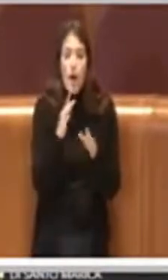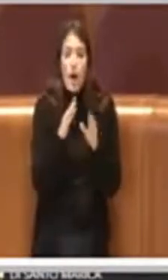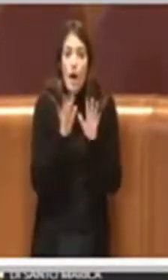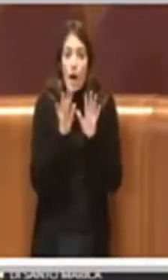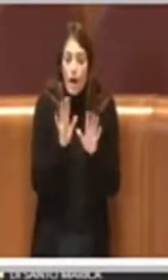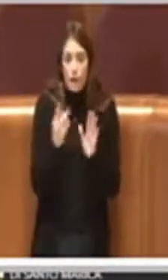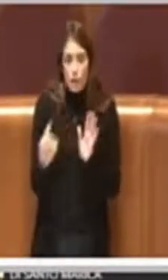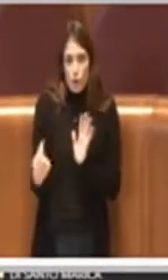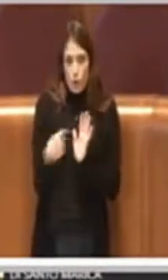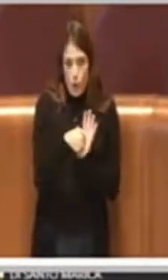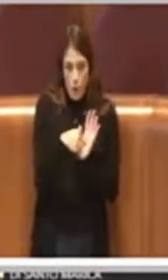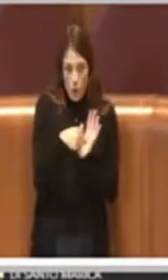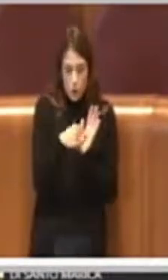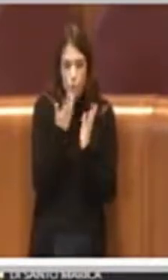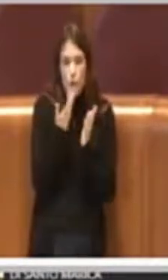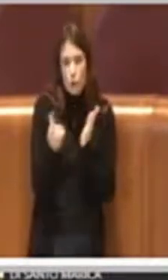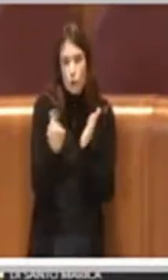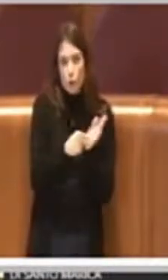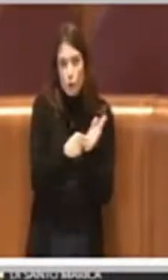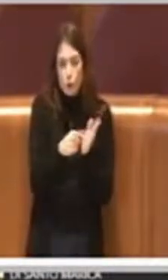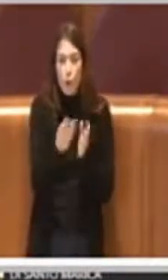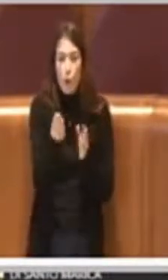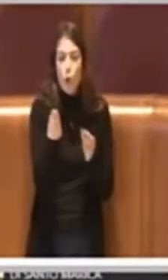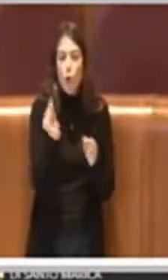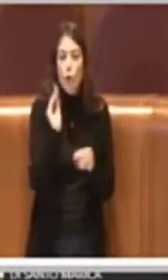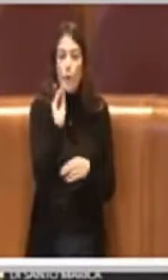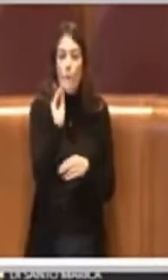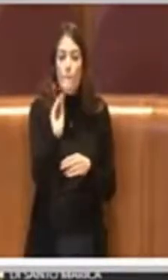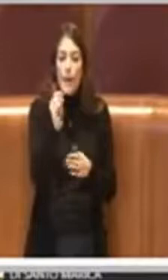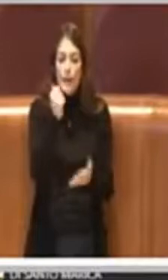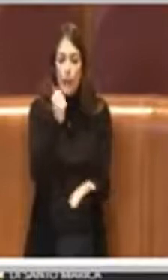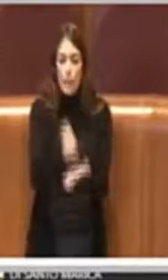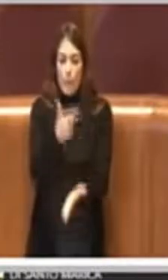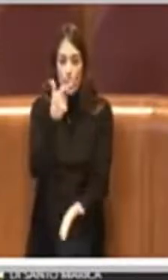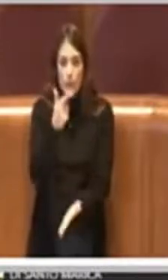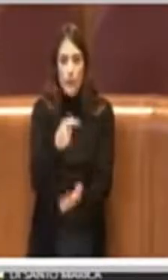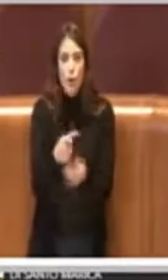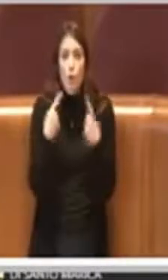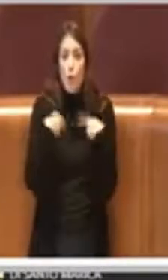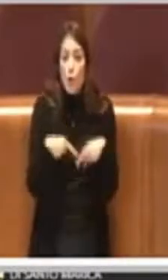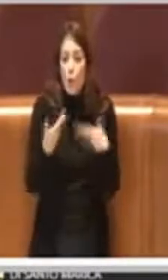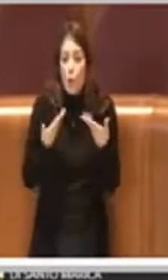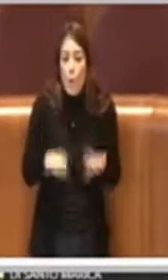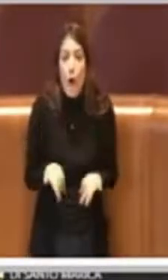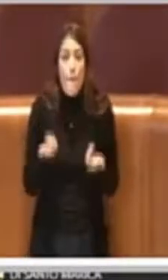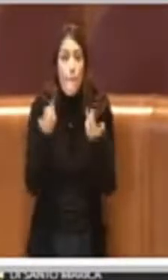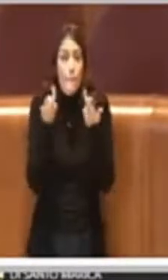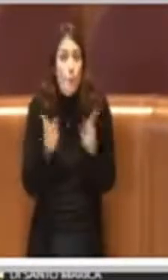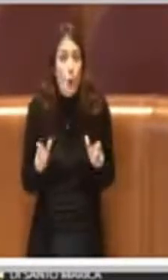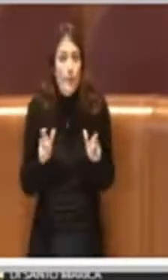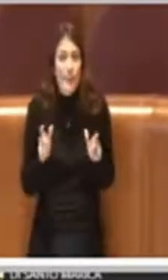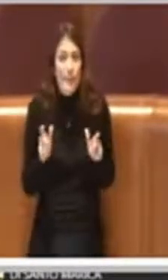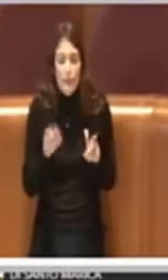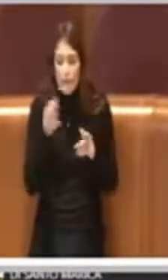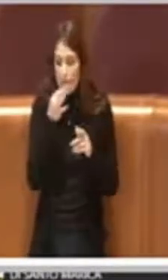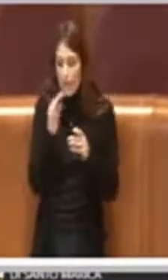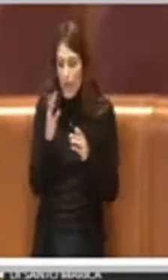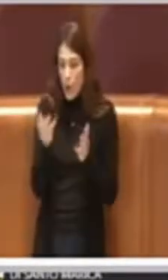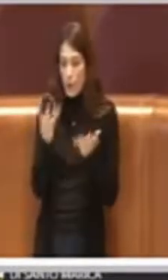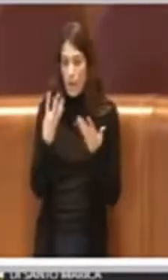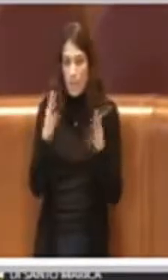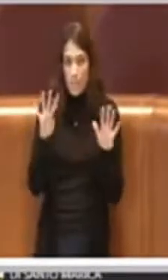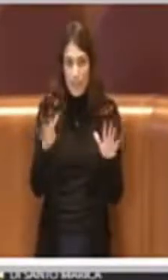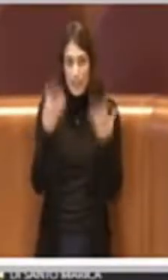ritornerei alla domanda principale, perché siamo qui? Perché a 9 mesi dal deposito di questa